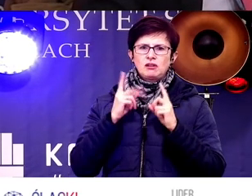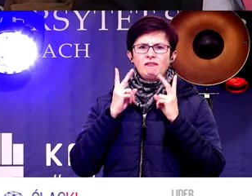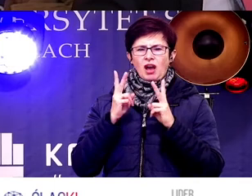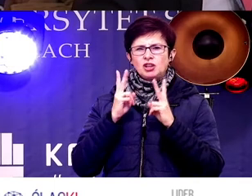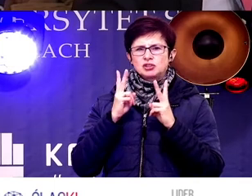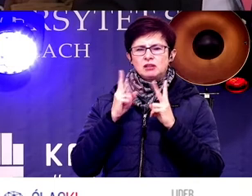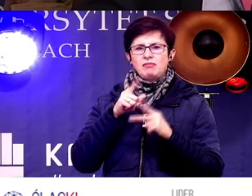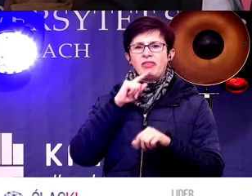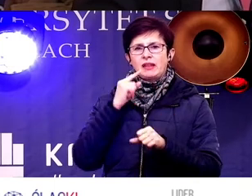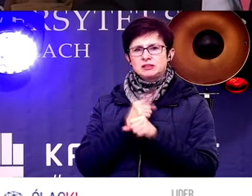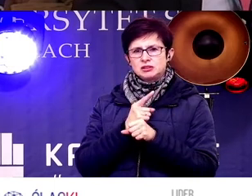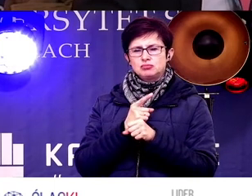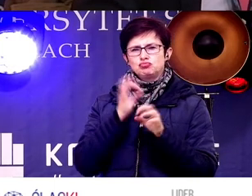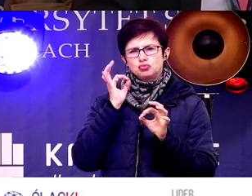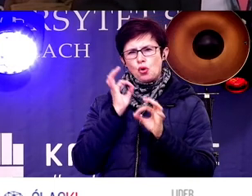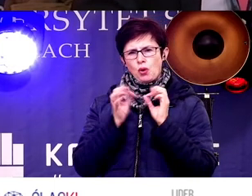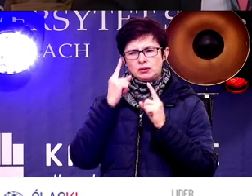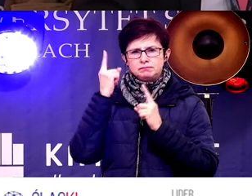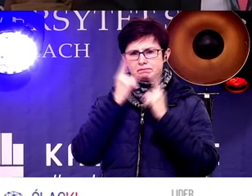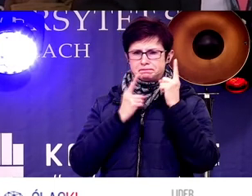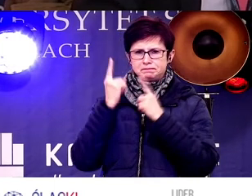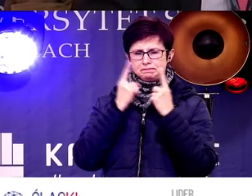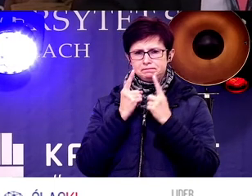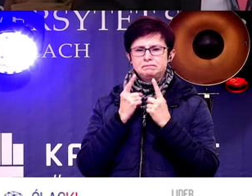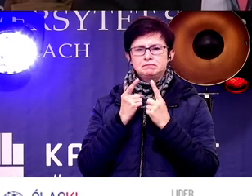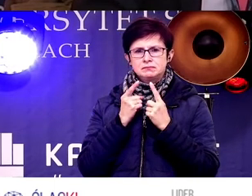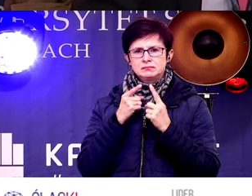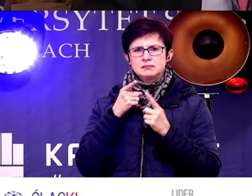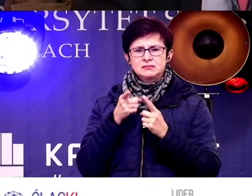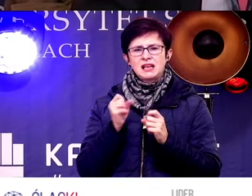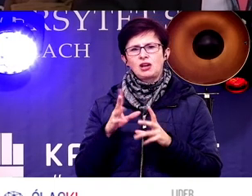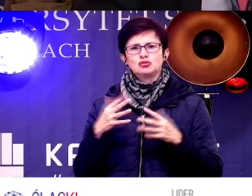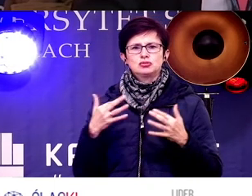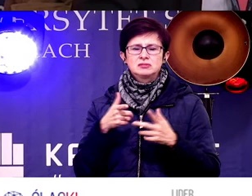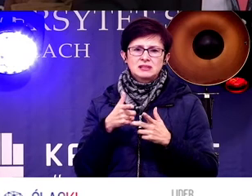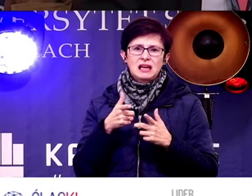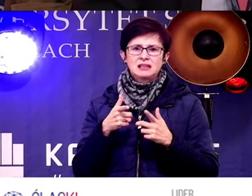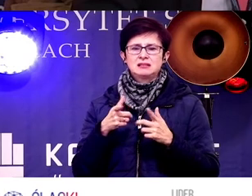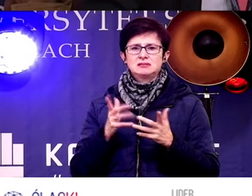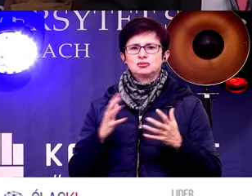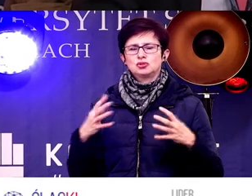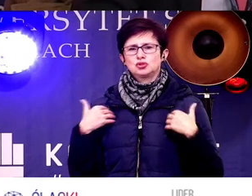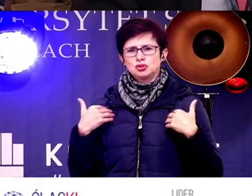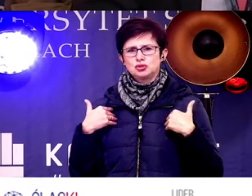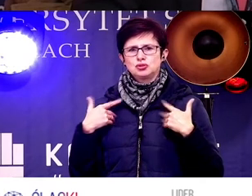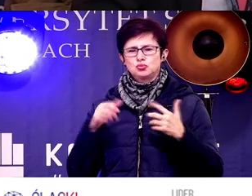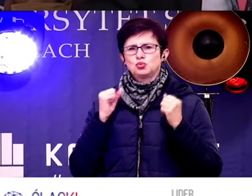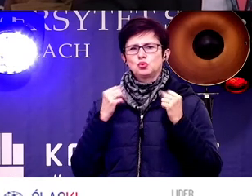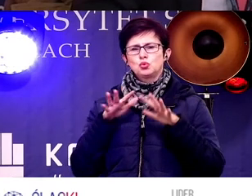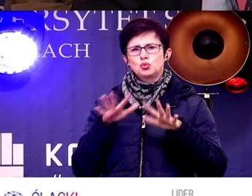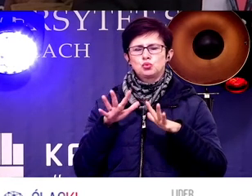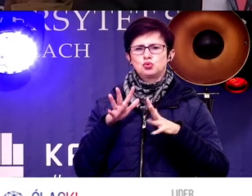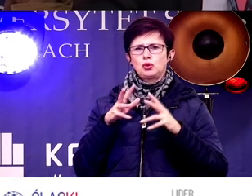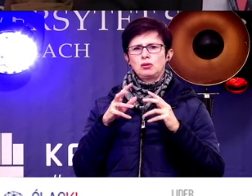dobrze przemyślana, ponieważ z takim życiem, no, tak jak mówiliśmy, wiążą się wyzwania dość